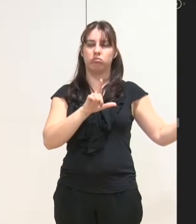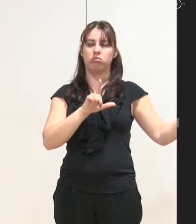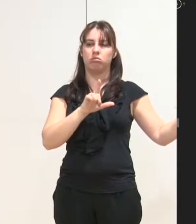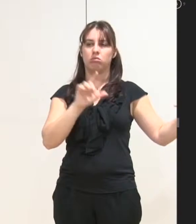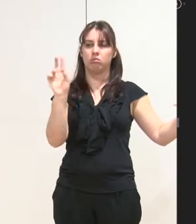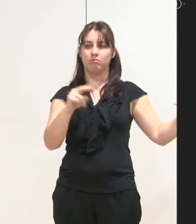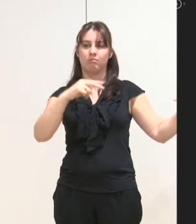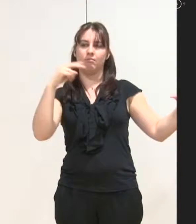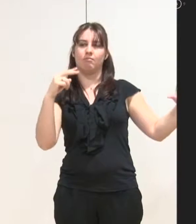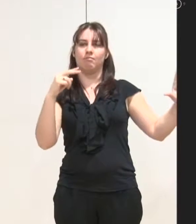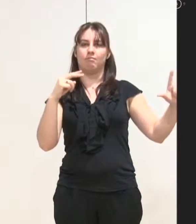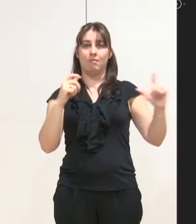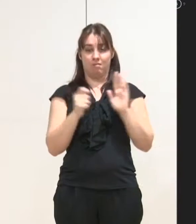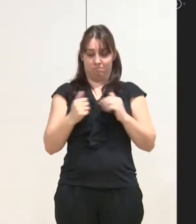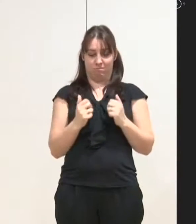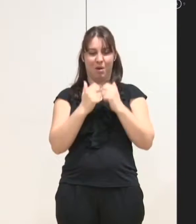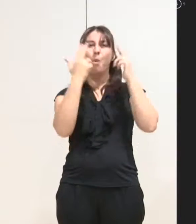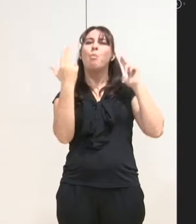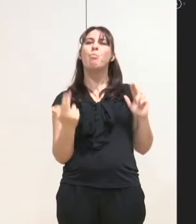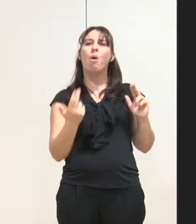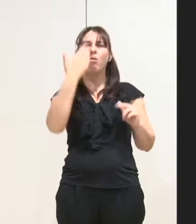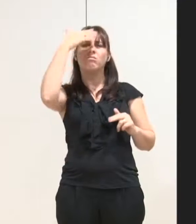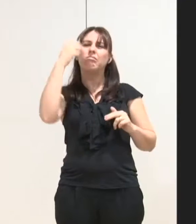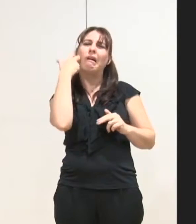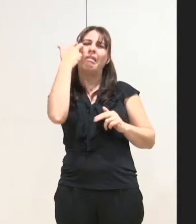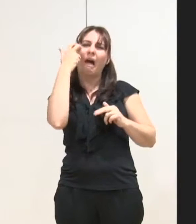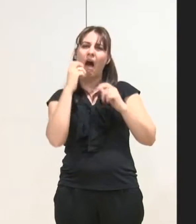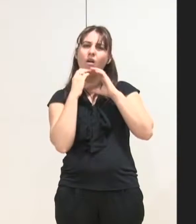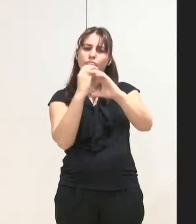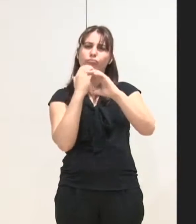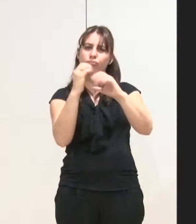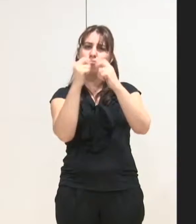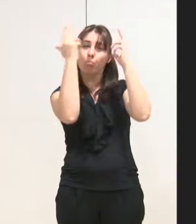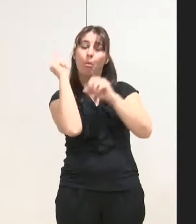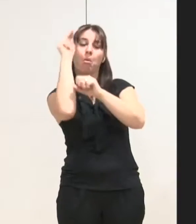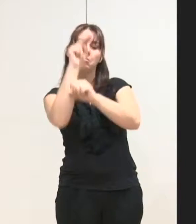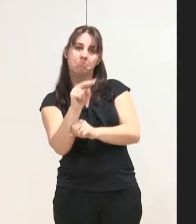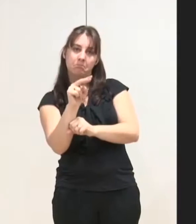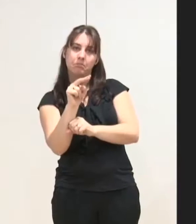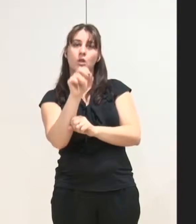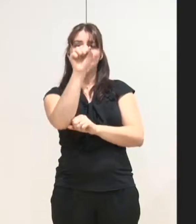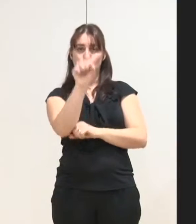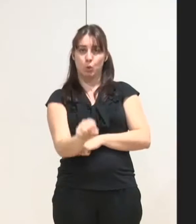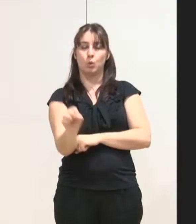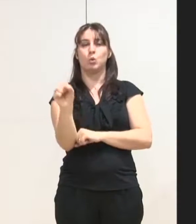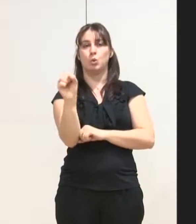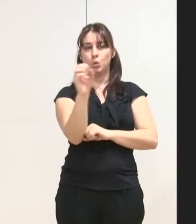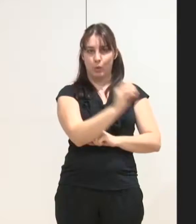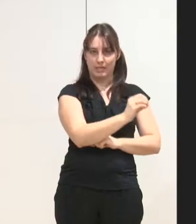Ensuite, depuis le pont qui passe au-dessus des voies ferrées, donc la partie sud-ouest.